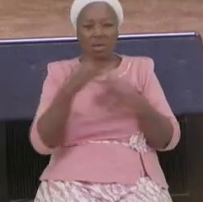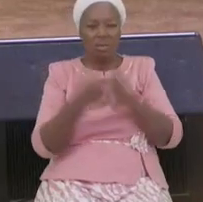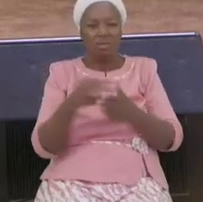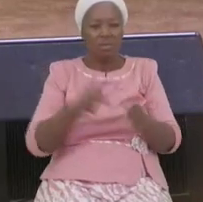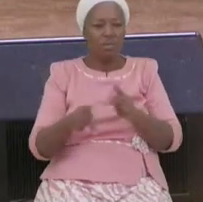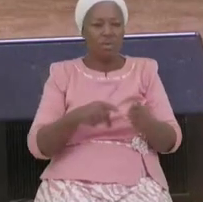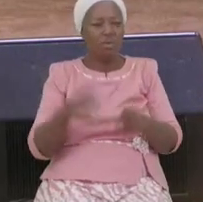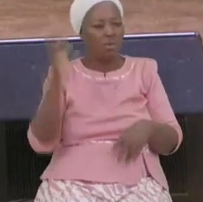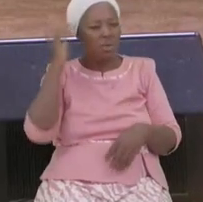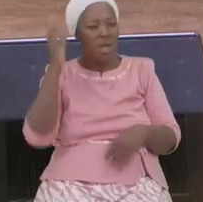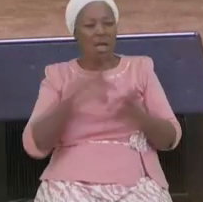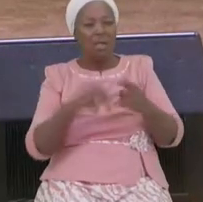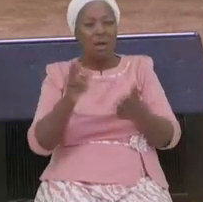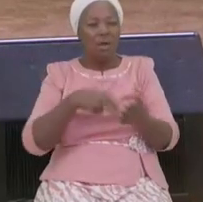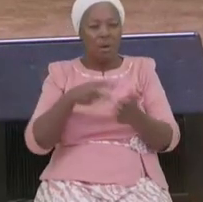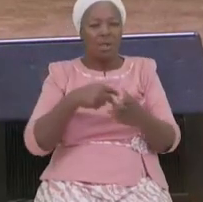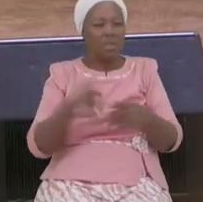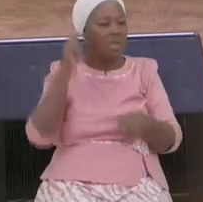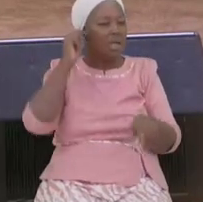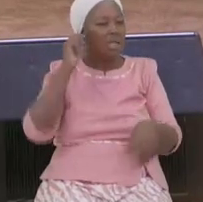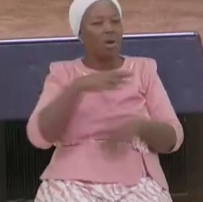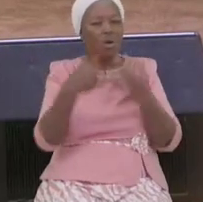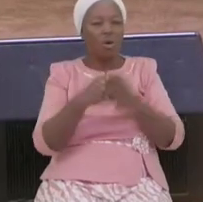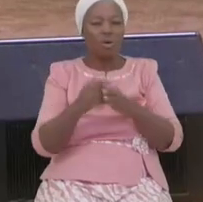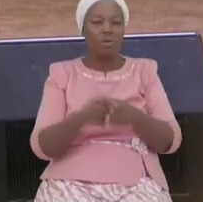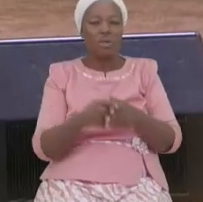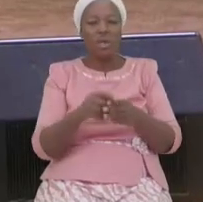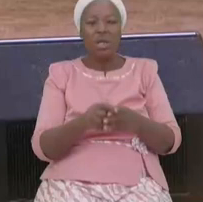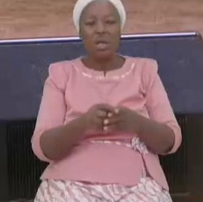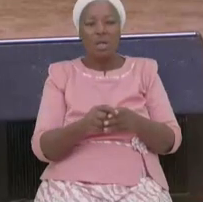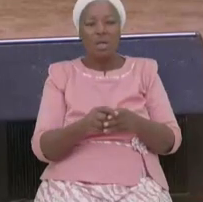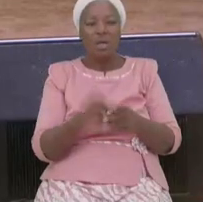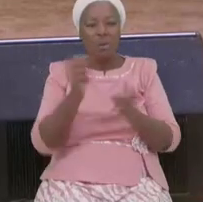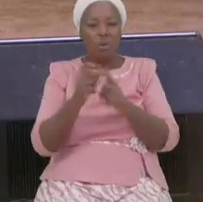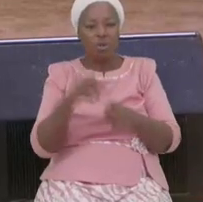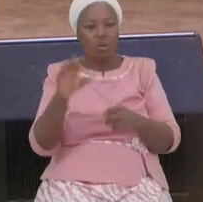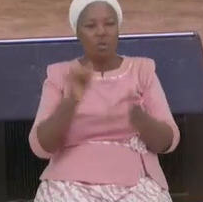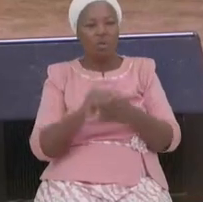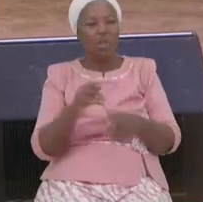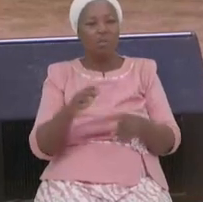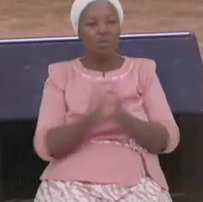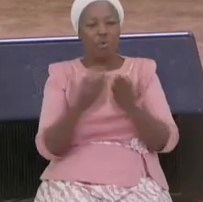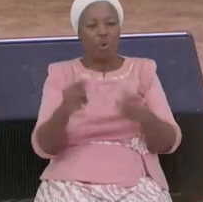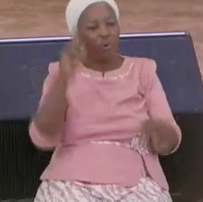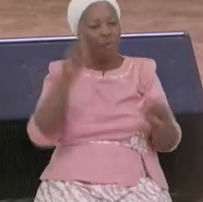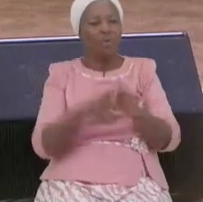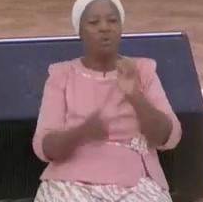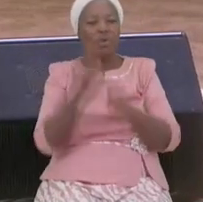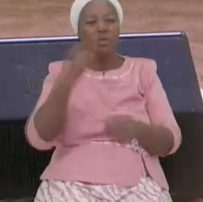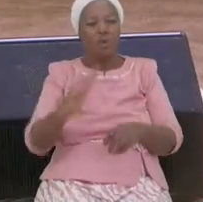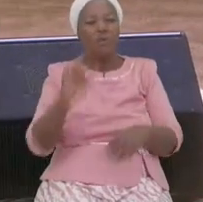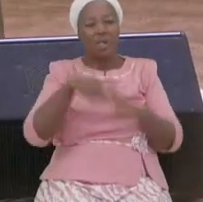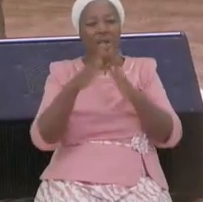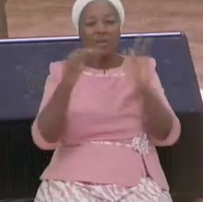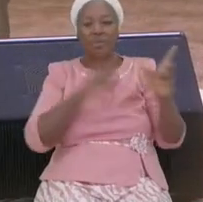il lut devant eux toutes les paroles du livre de l'Alliance qu'on avait trouvé dans la maison de l'Éternel. Verset 3. Verset 3, le roi